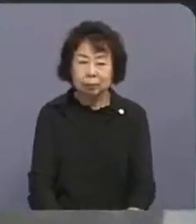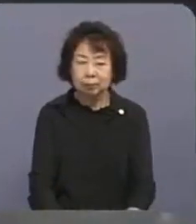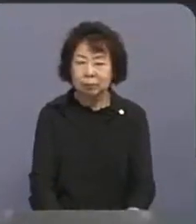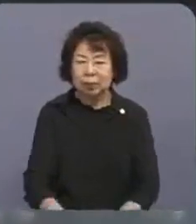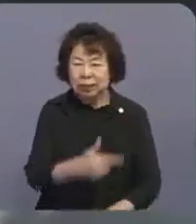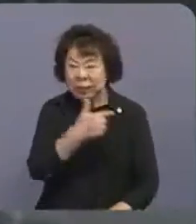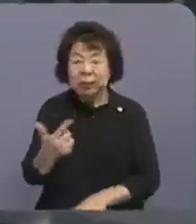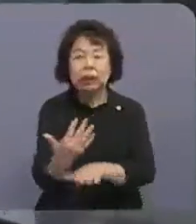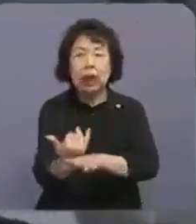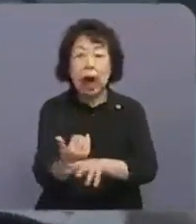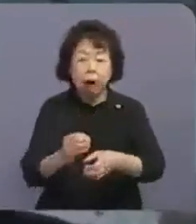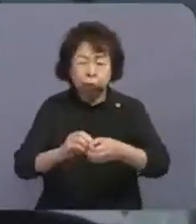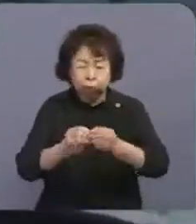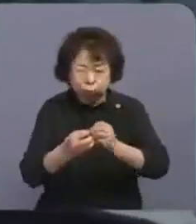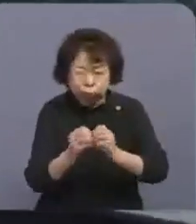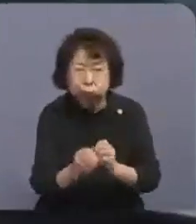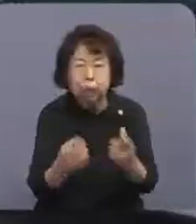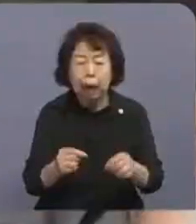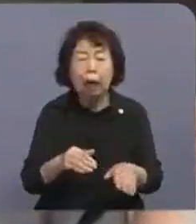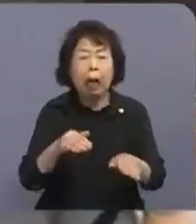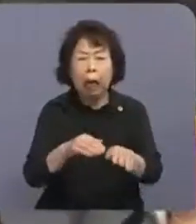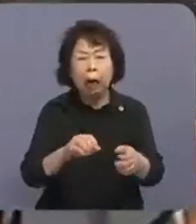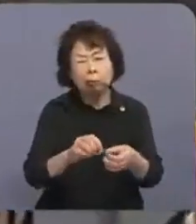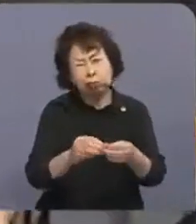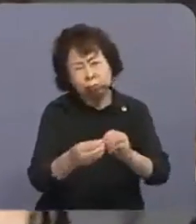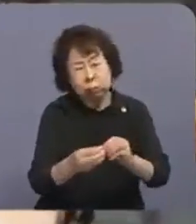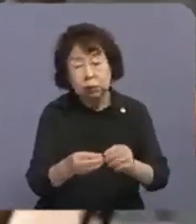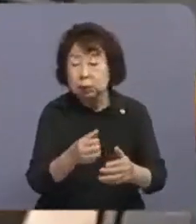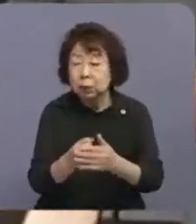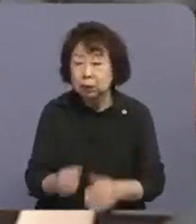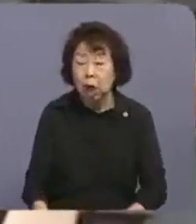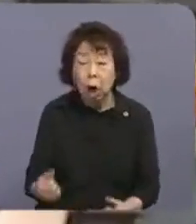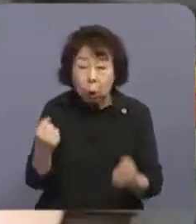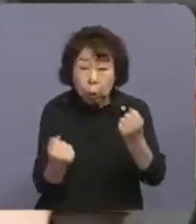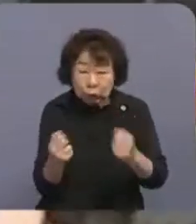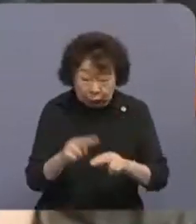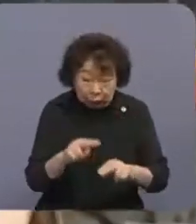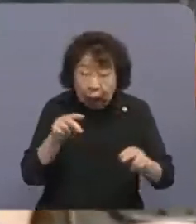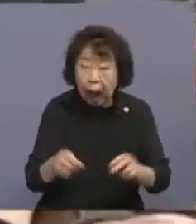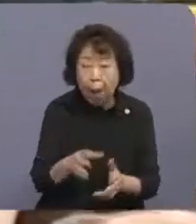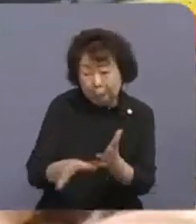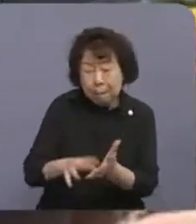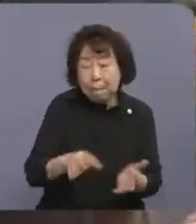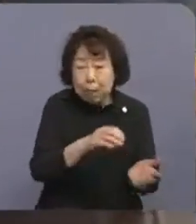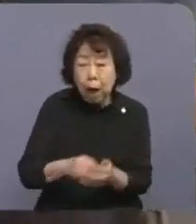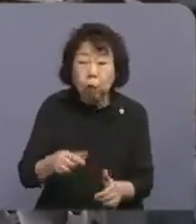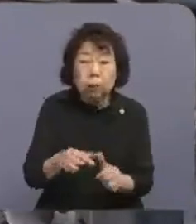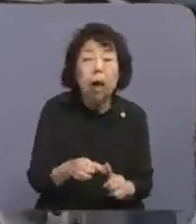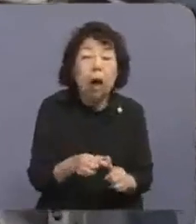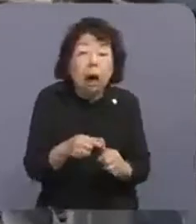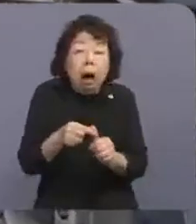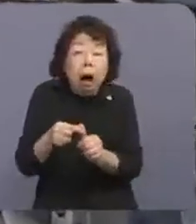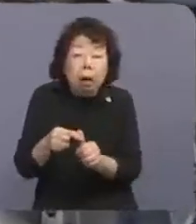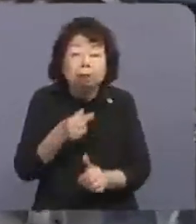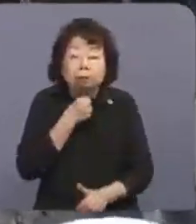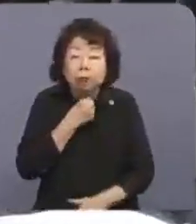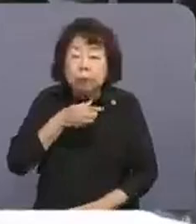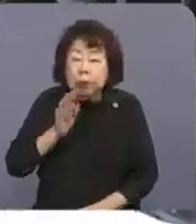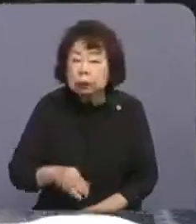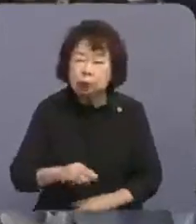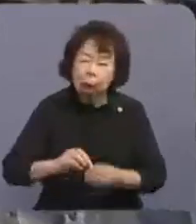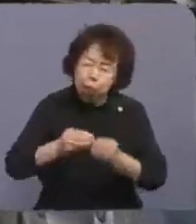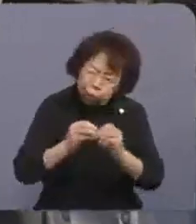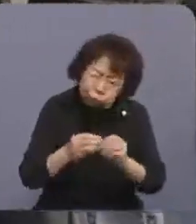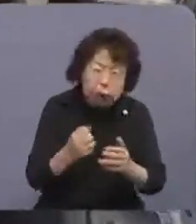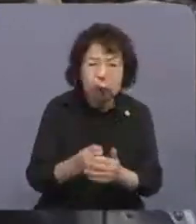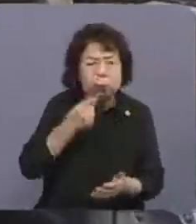대형 차량이 형체를 알아볼 수 없을 정도로 부서졌습니다. 운전석에 있는 잔해를 빼내고 운전자를 꺼내보려 하지만 차량이 망가져